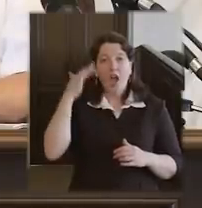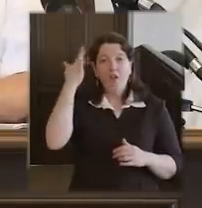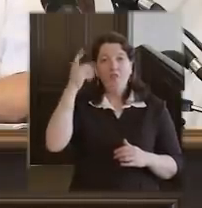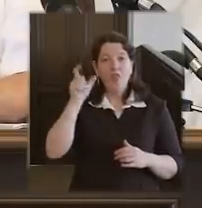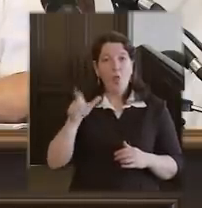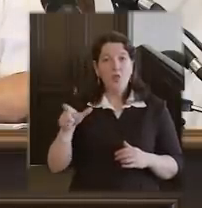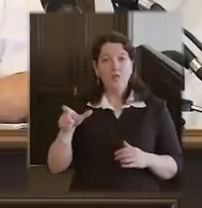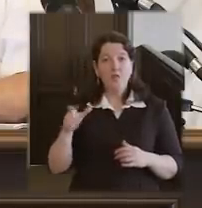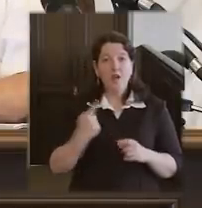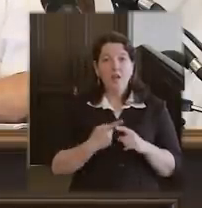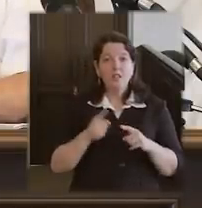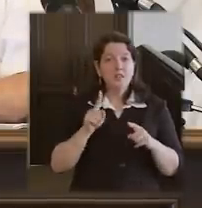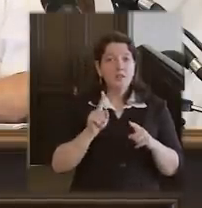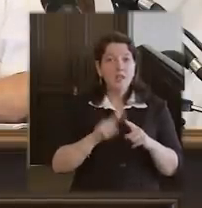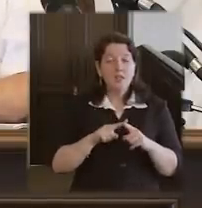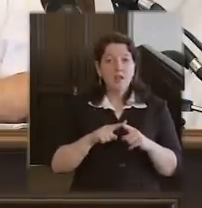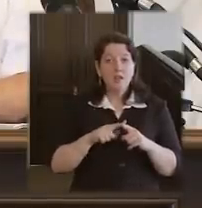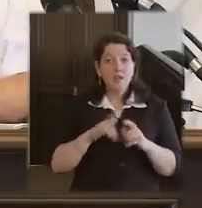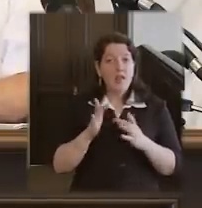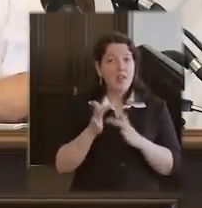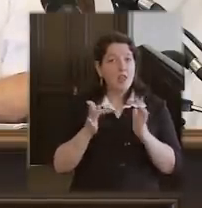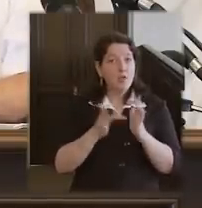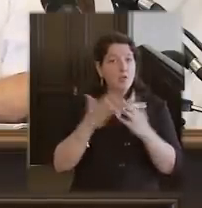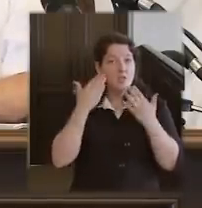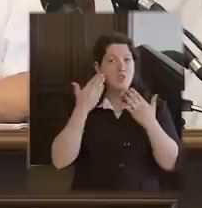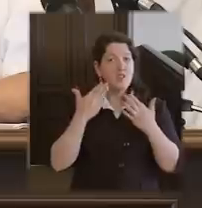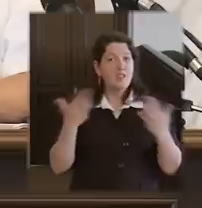имел. Нигде это не прослеживается ни на одну йоту.